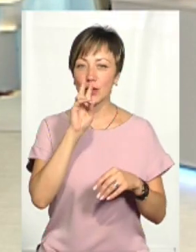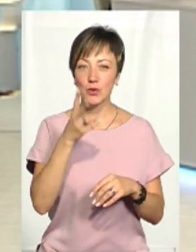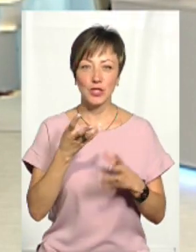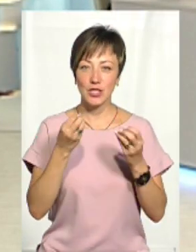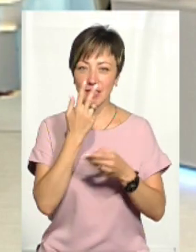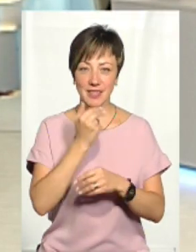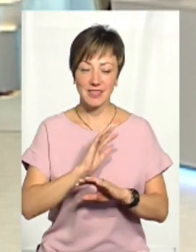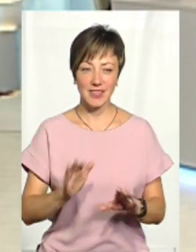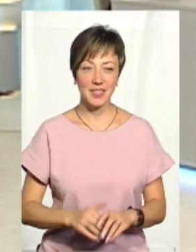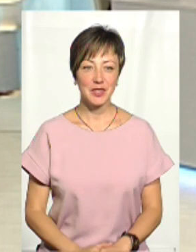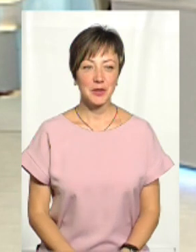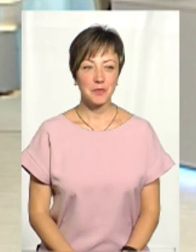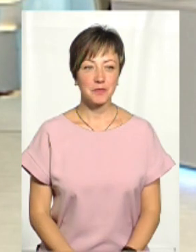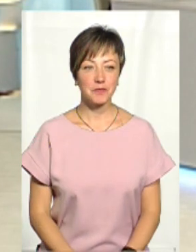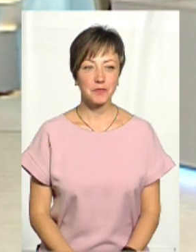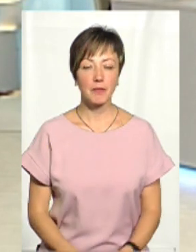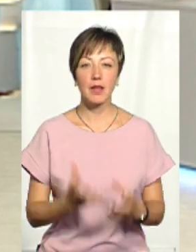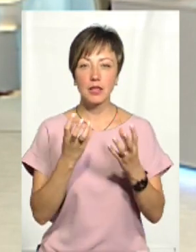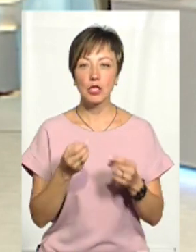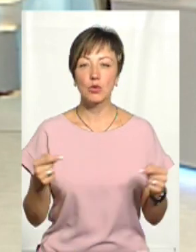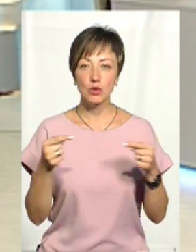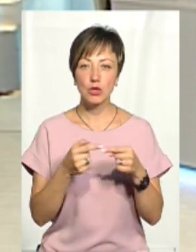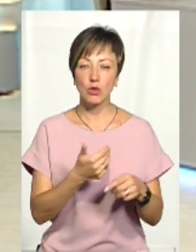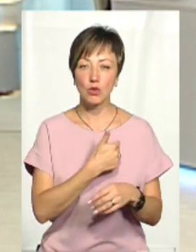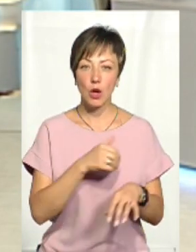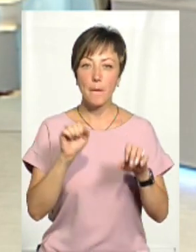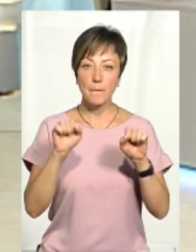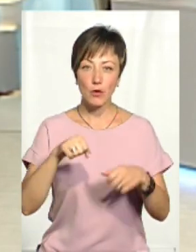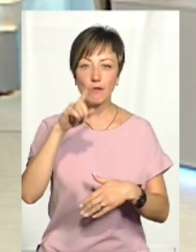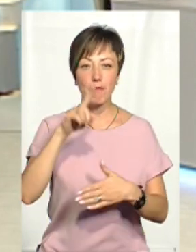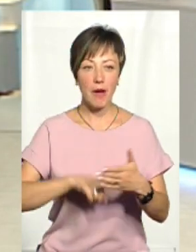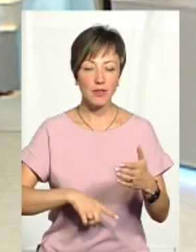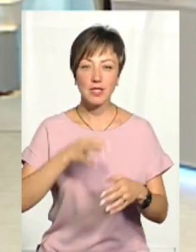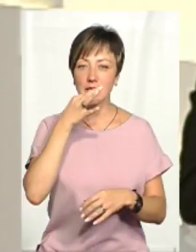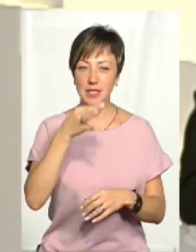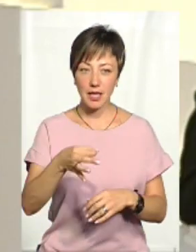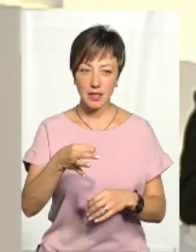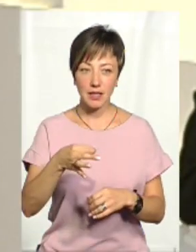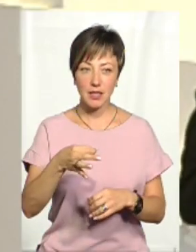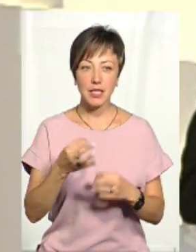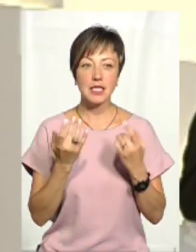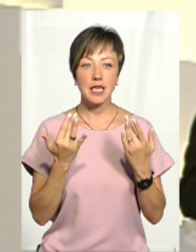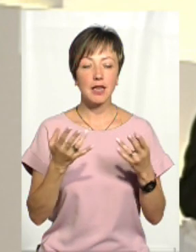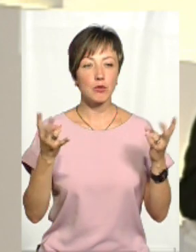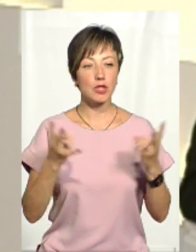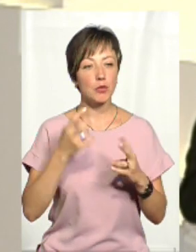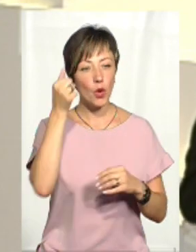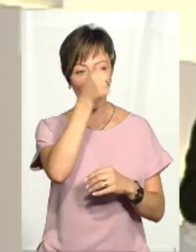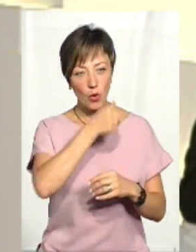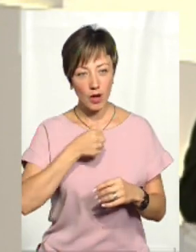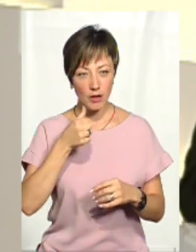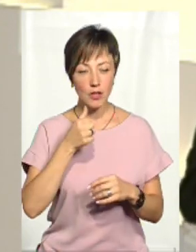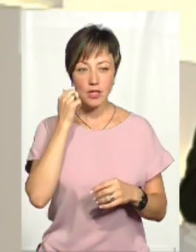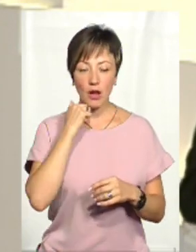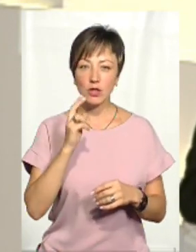вони ще не звикли. А ось хочу ще уточнити, можете впевнено сказати, скільки потрібно років для того,